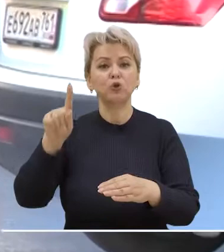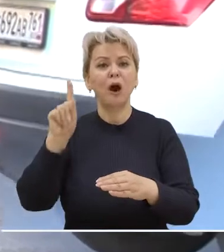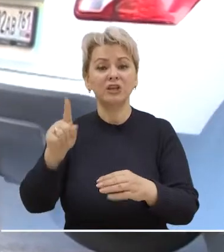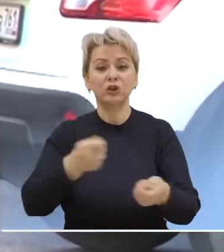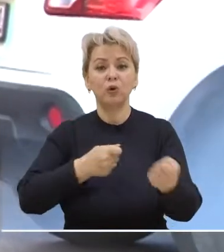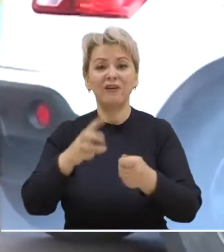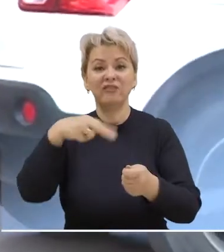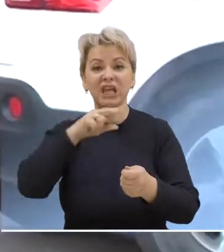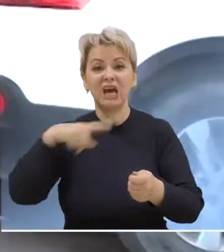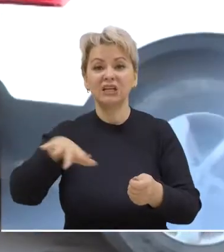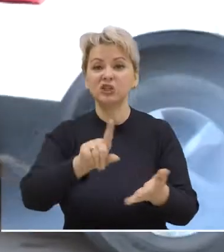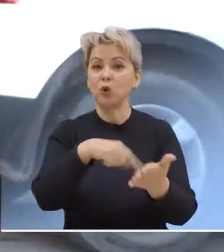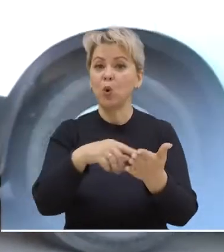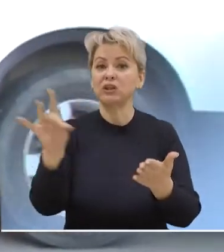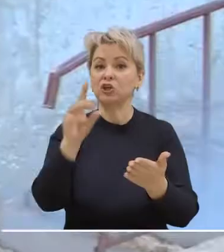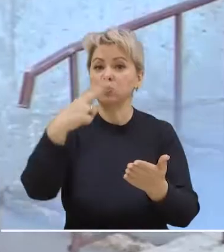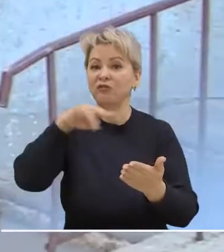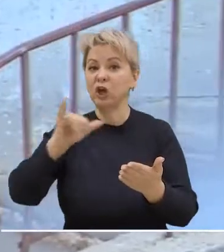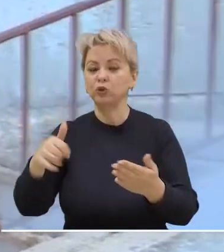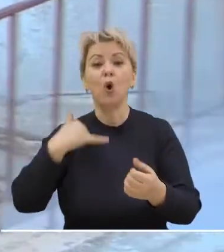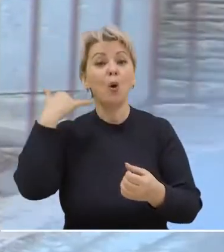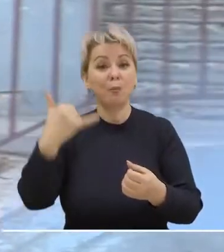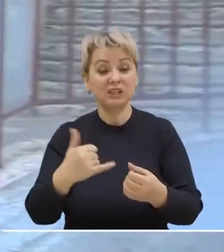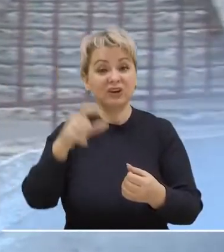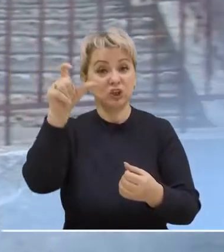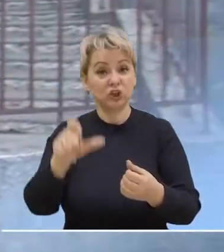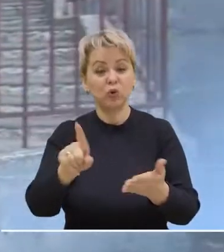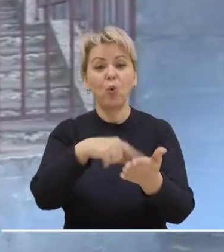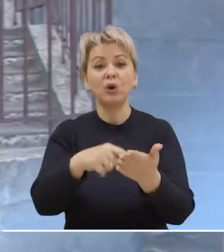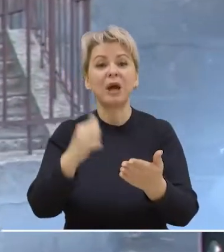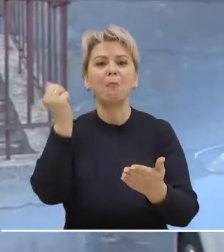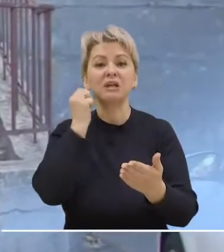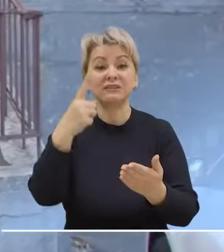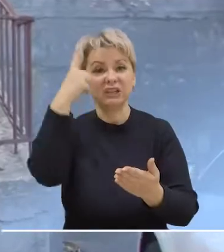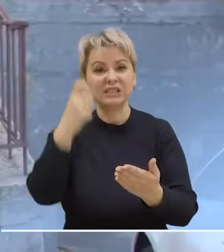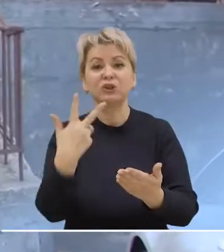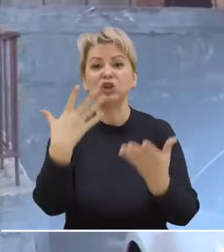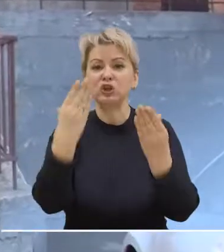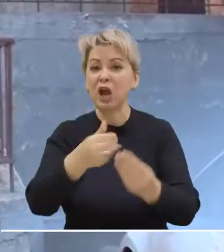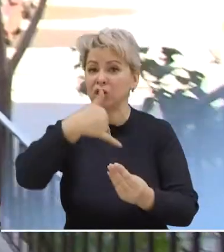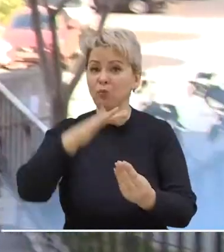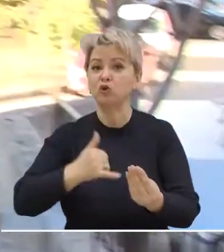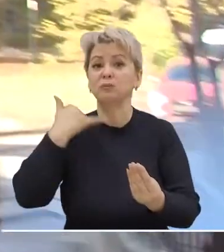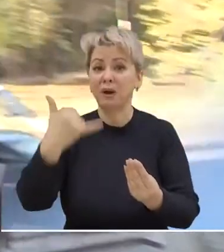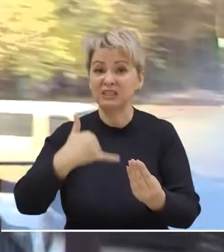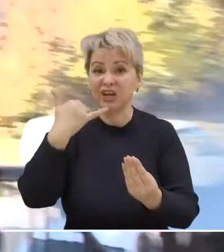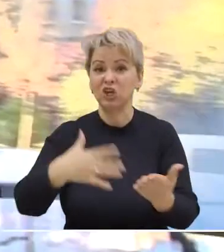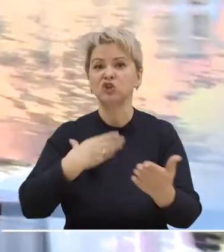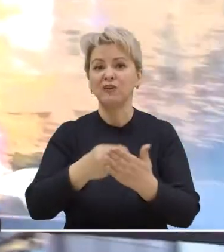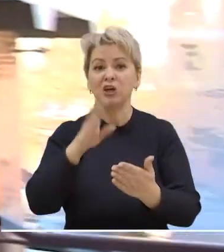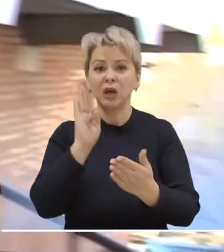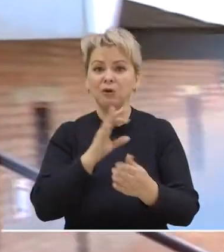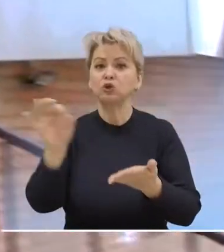1 управления МВД России по городу Ростову-на-Дону позвонил житель города Москвы и сообщил, что уже 3 дня не может дозвониться своей